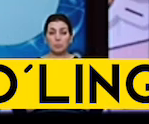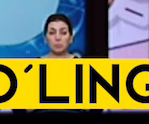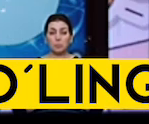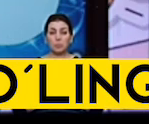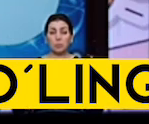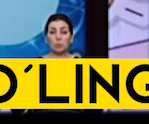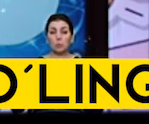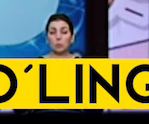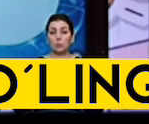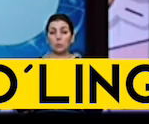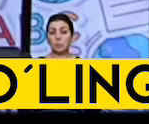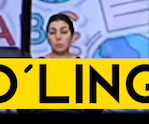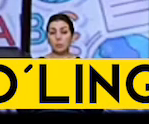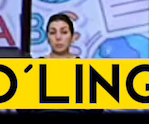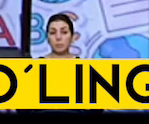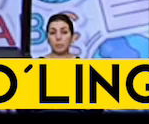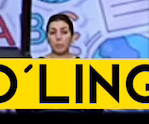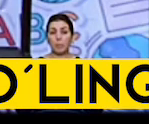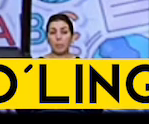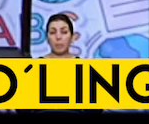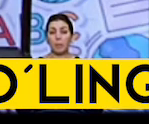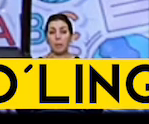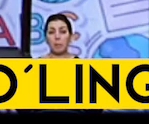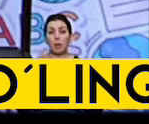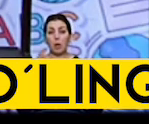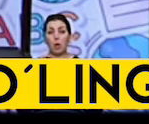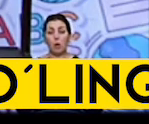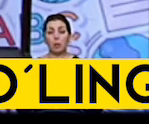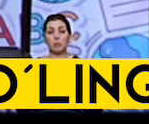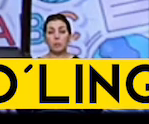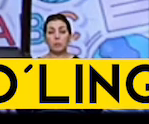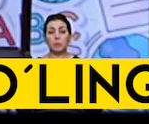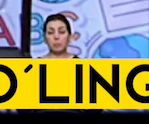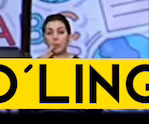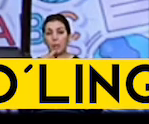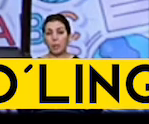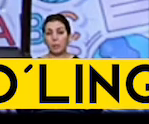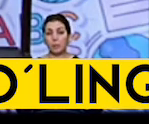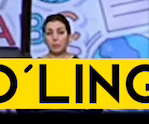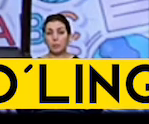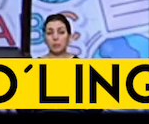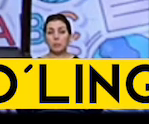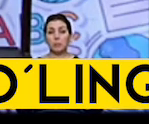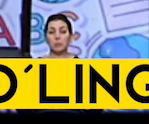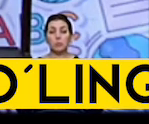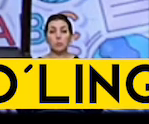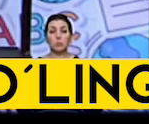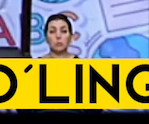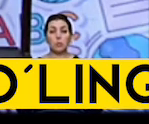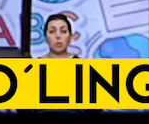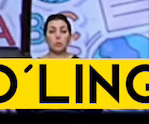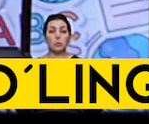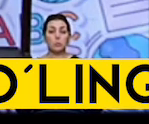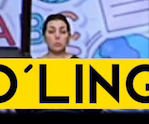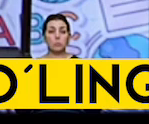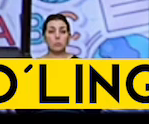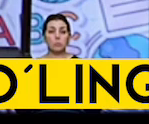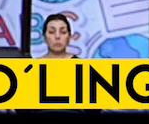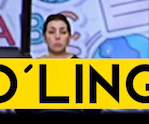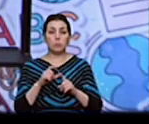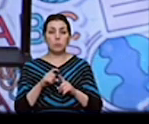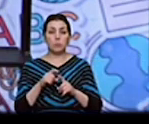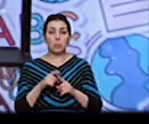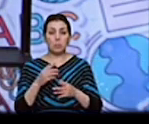Yozishga ulgurdingizmi? Ushbu maqolamizda aytingchi aziz o'quvchilar, son so'z turkumiga oid bo'lgan